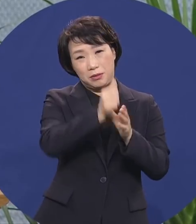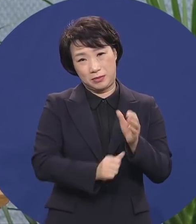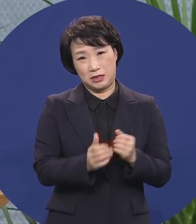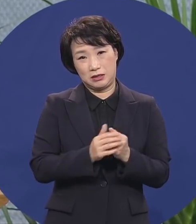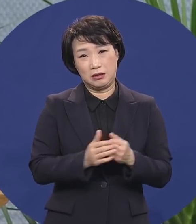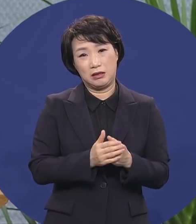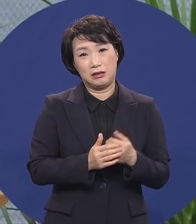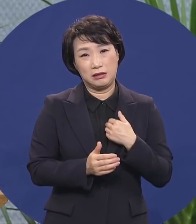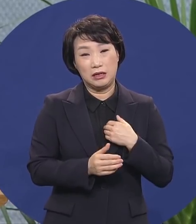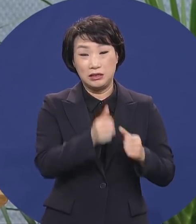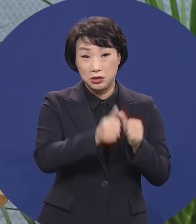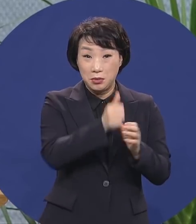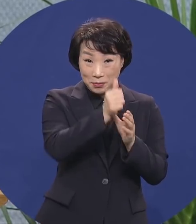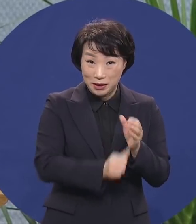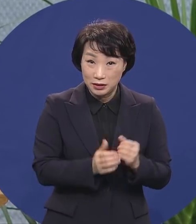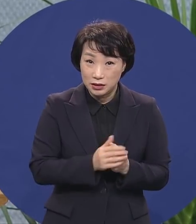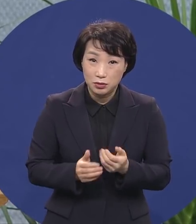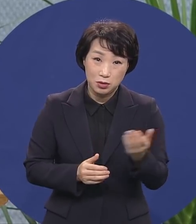시험 들어서.